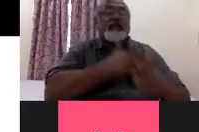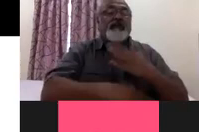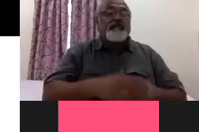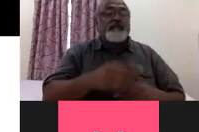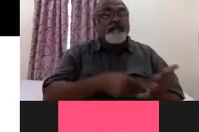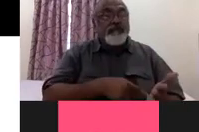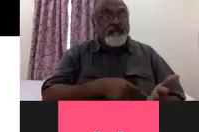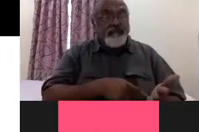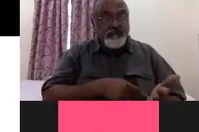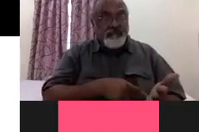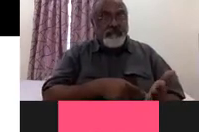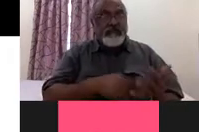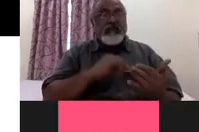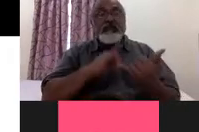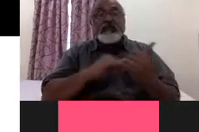डिफरेंस में आपका क्या बातचीत हुआ?